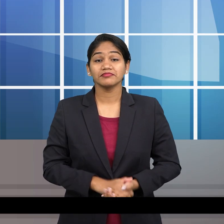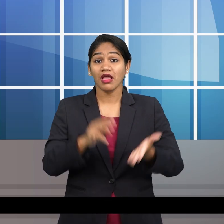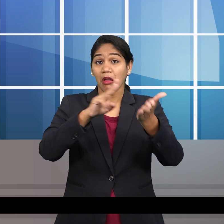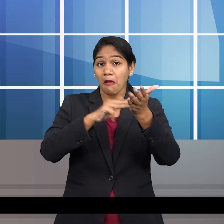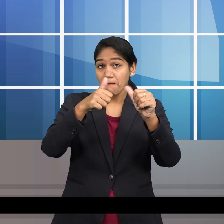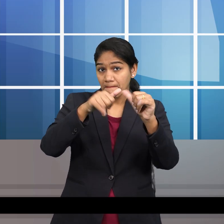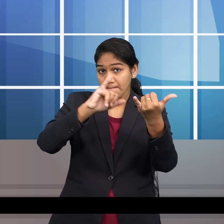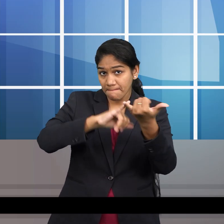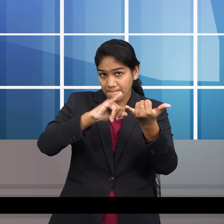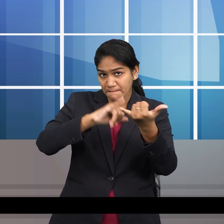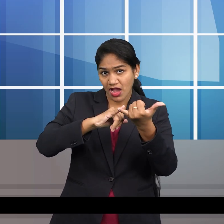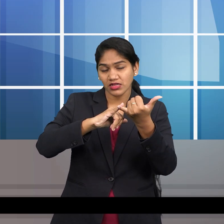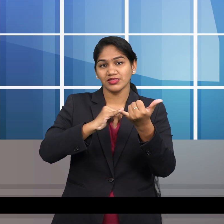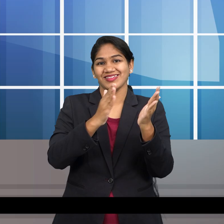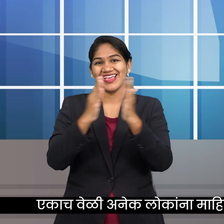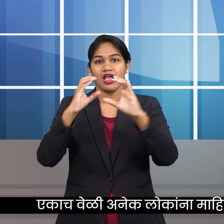जनसंवाद.